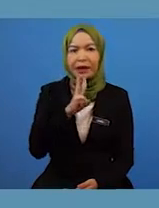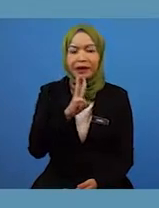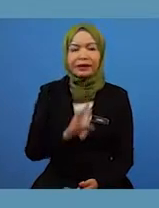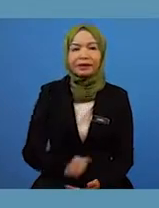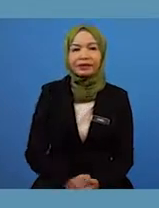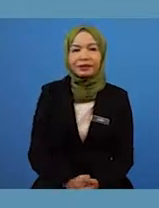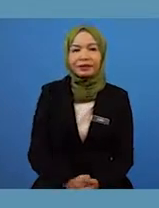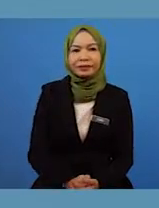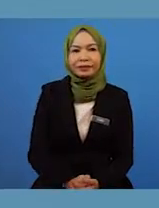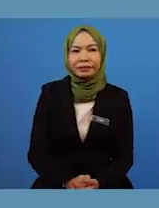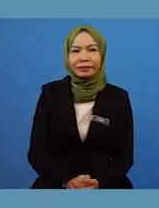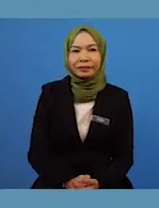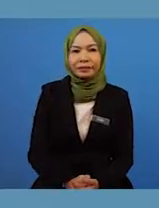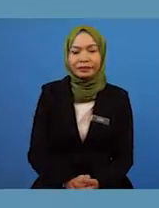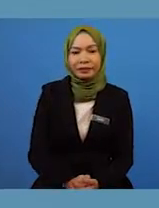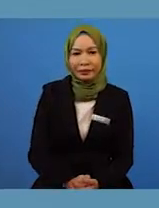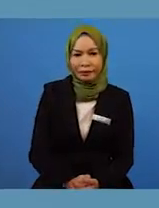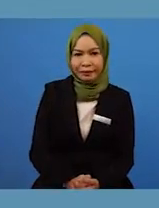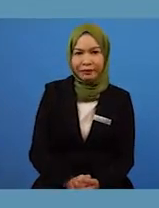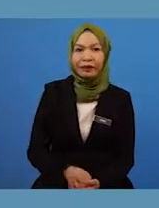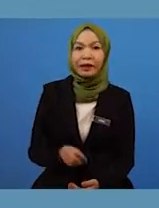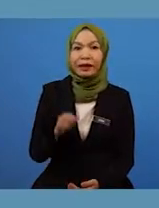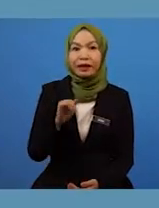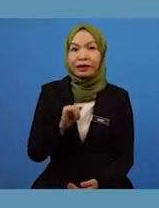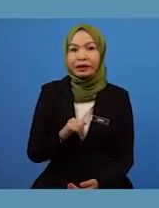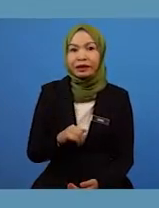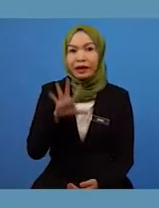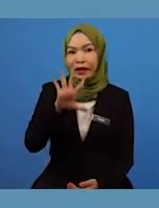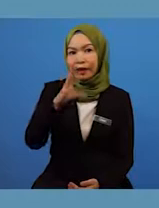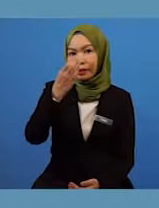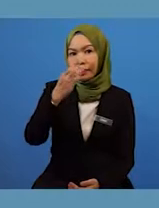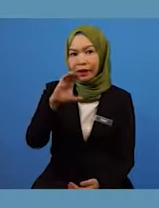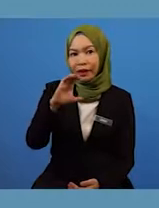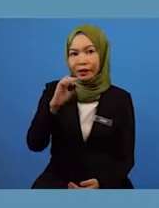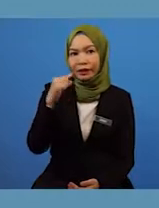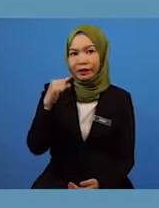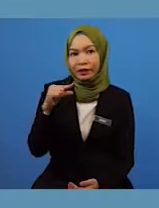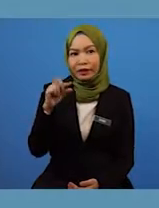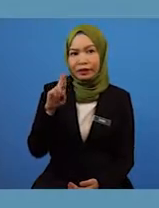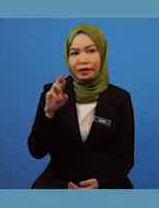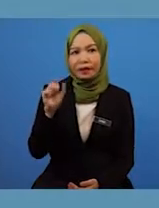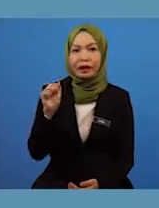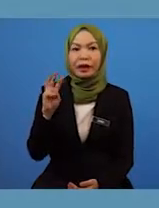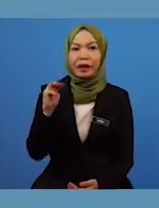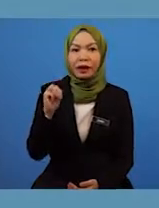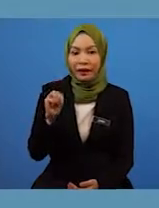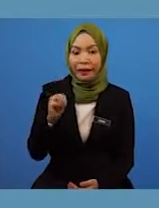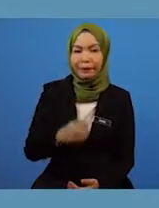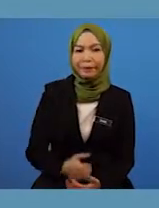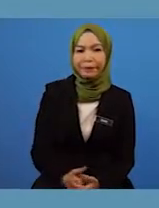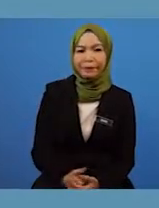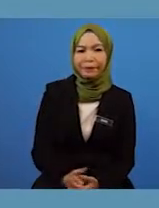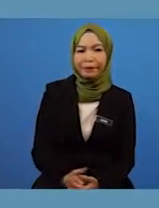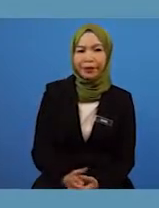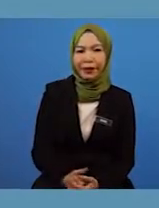ini. Maka, jisim air adalah 500 gram dan theta adalah